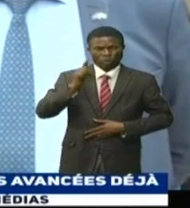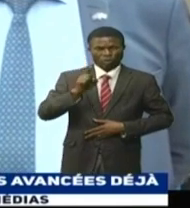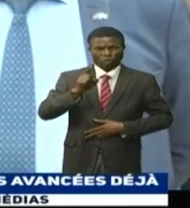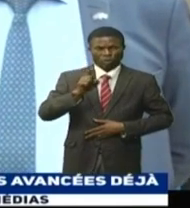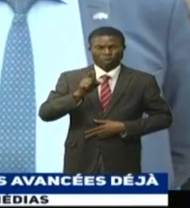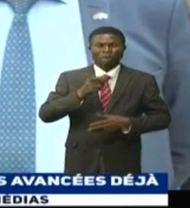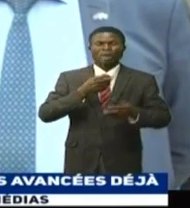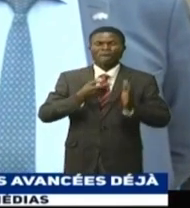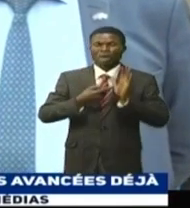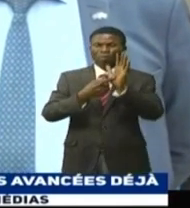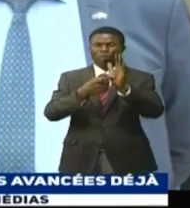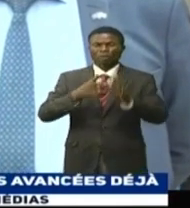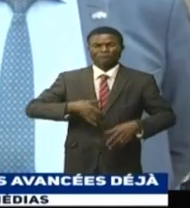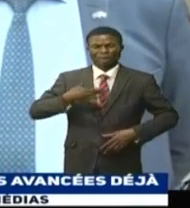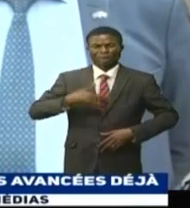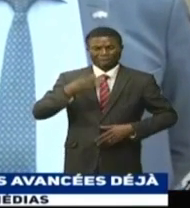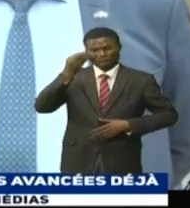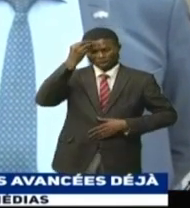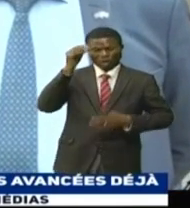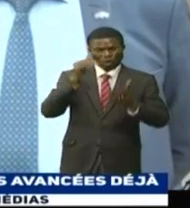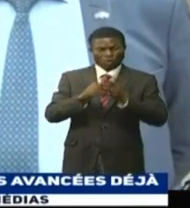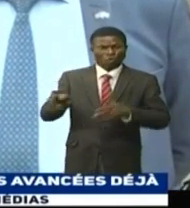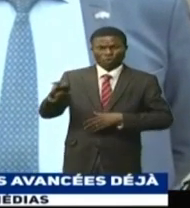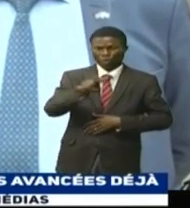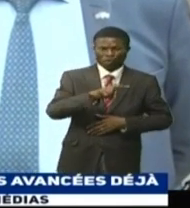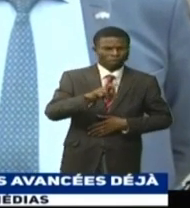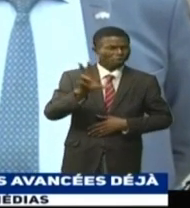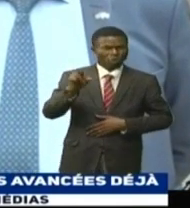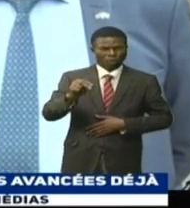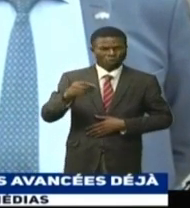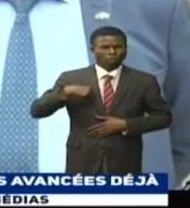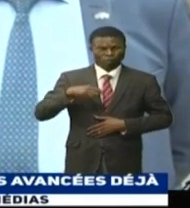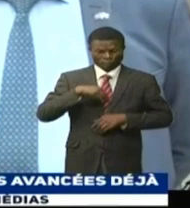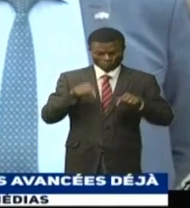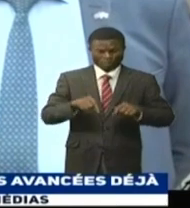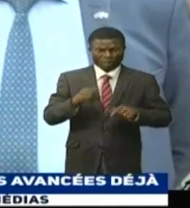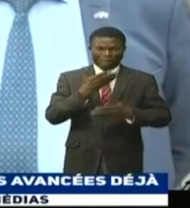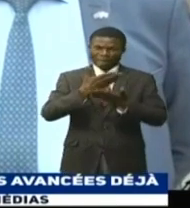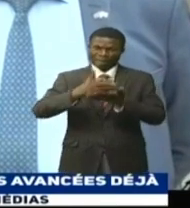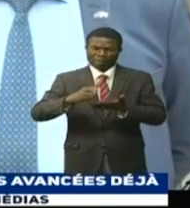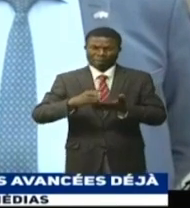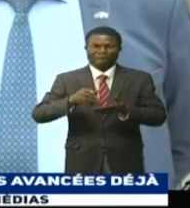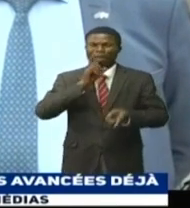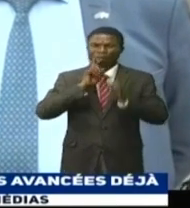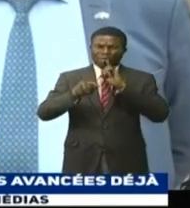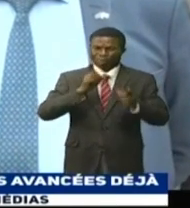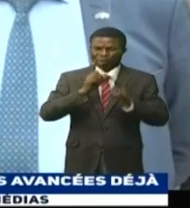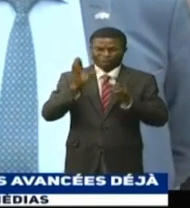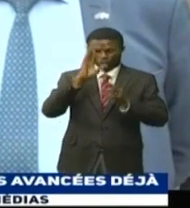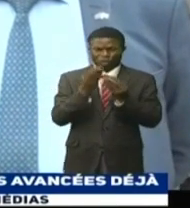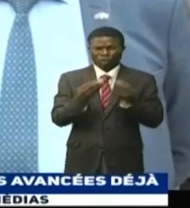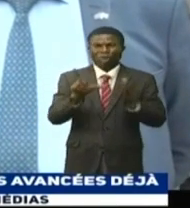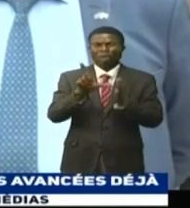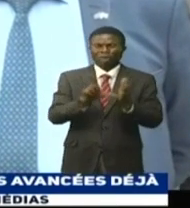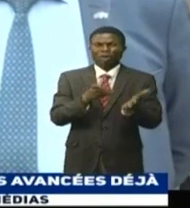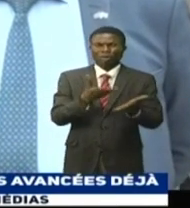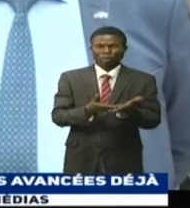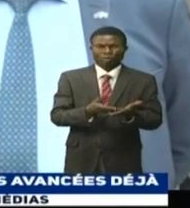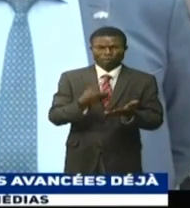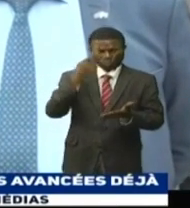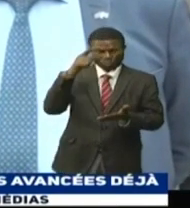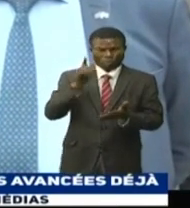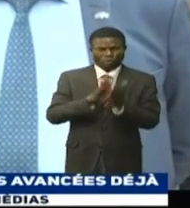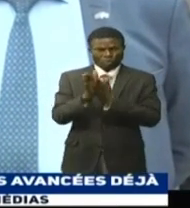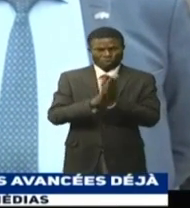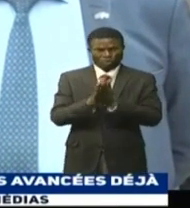exprimer de sentiments de colère vis-à-vis de nous sommes dans un processus diplomatique qui a ses règles et pour ce qui leur